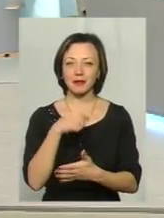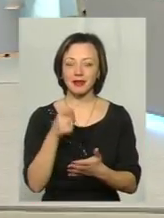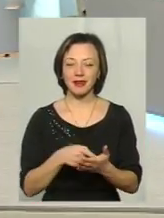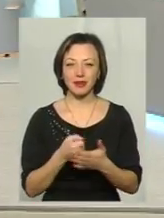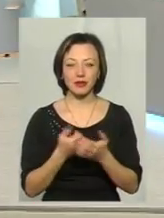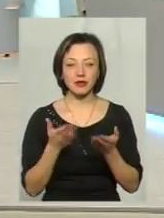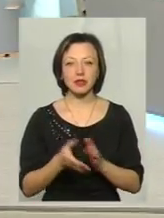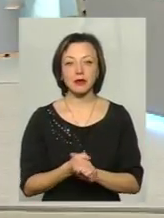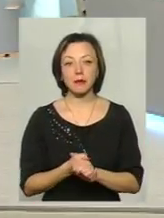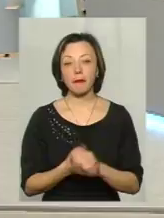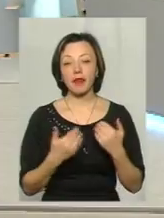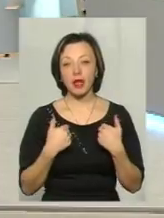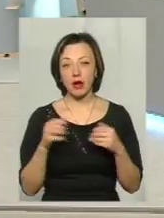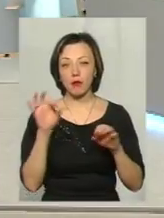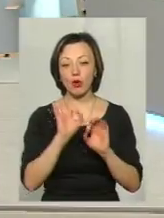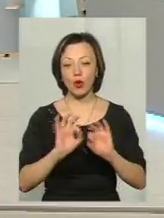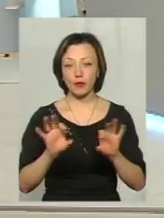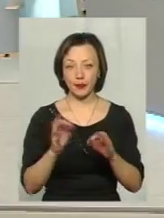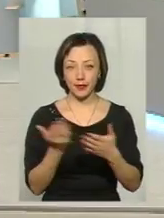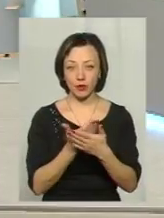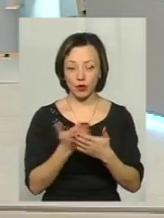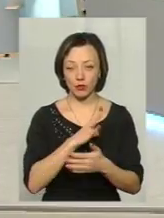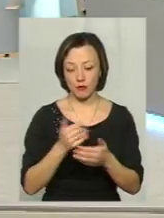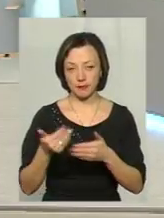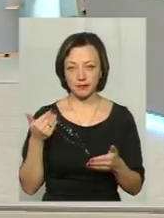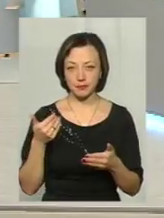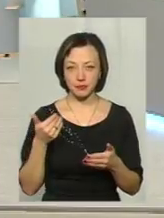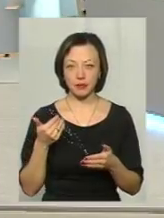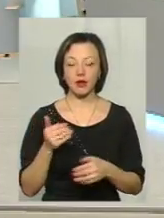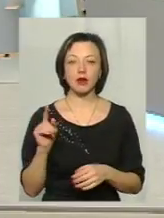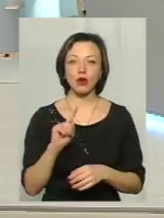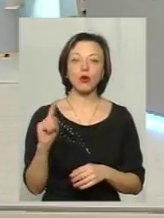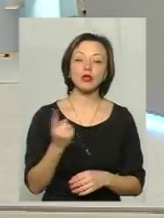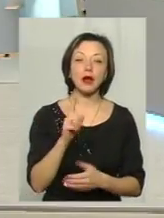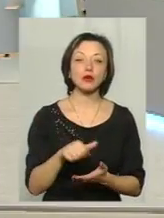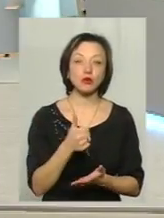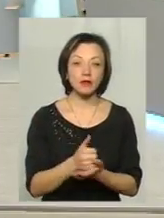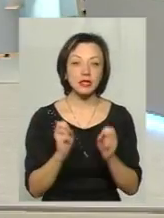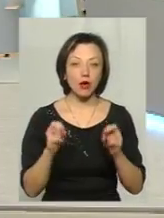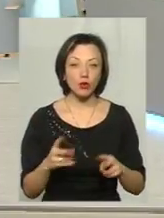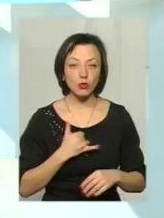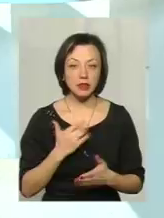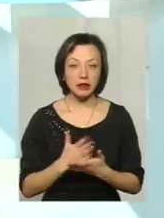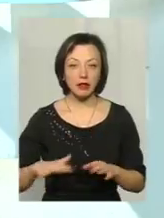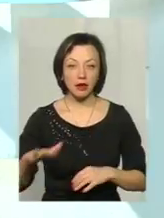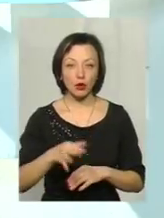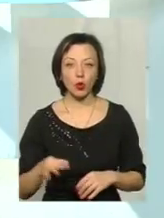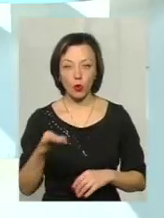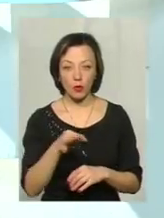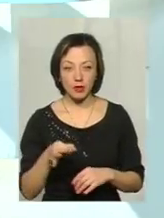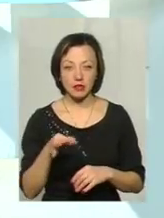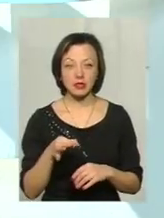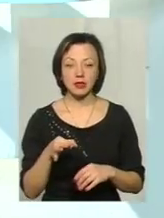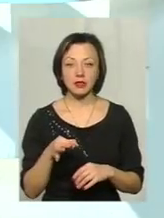Я стосовно сюжету, який був перед цим, що одна із основних загроз, яка в нас є на території області, яка